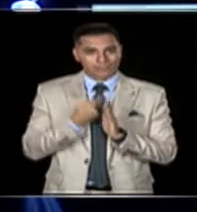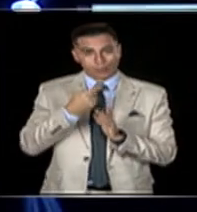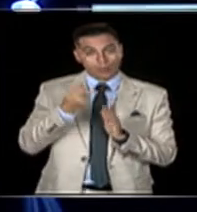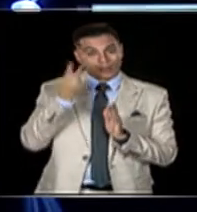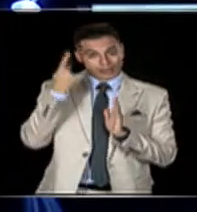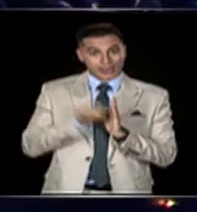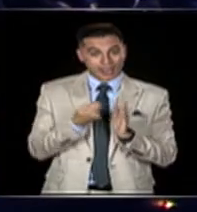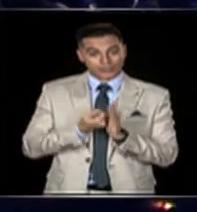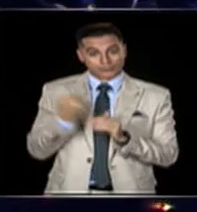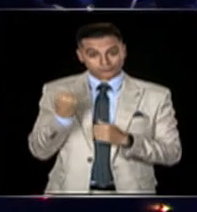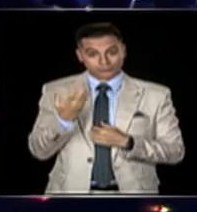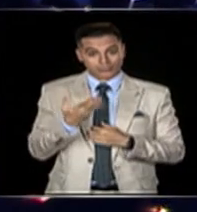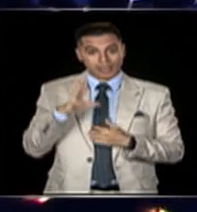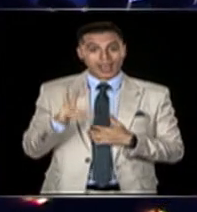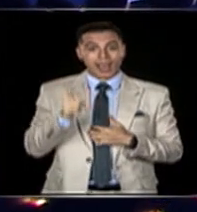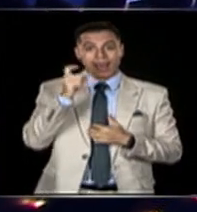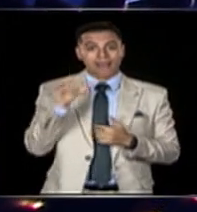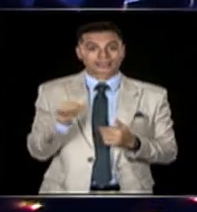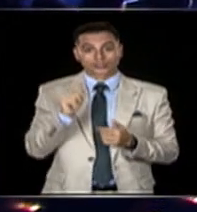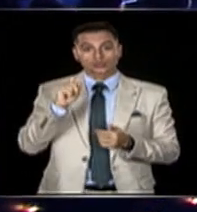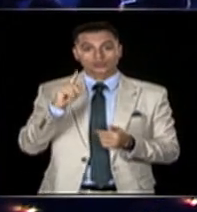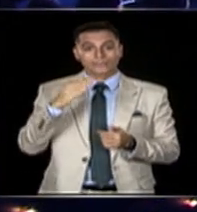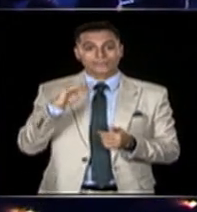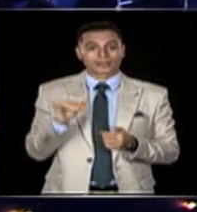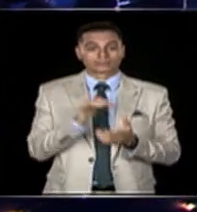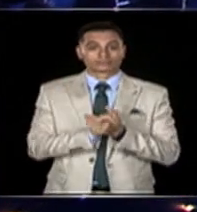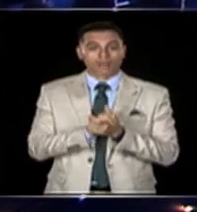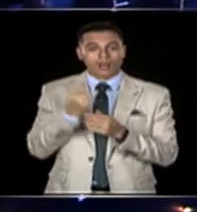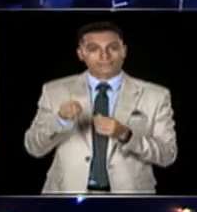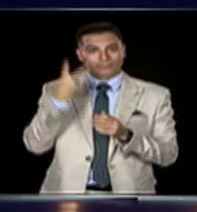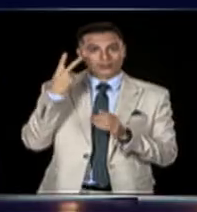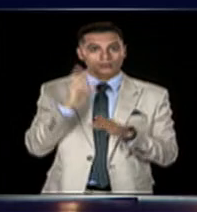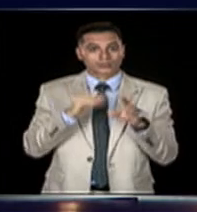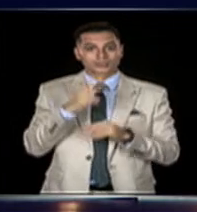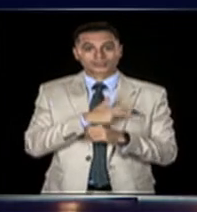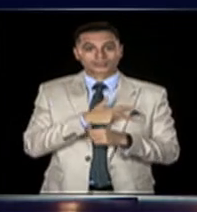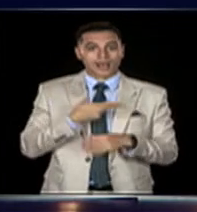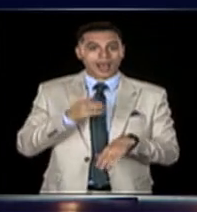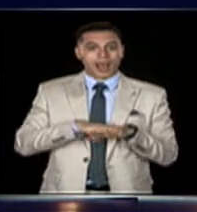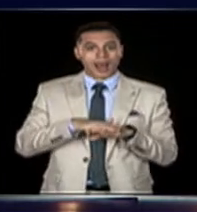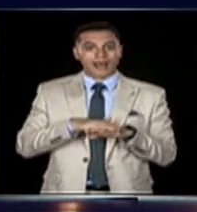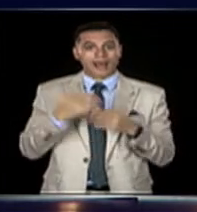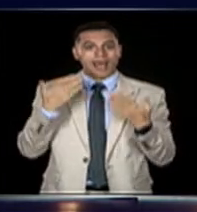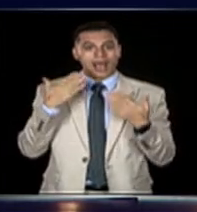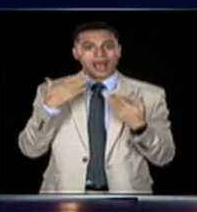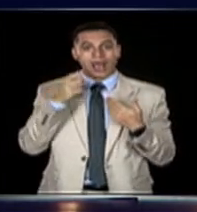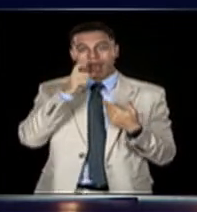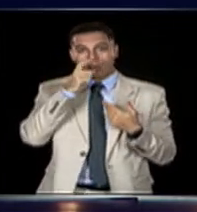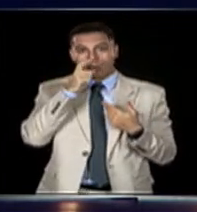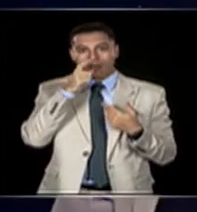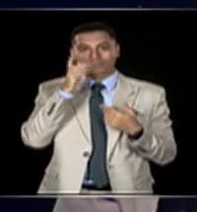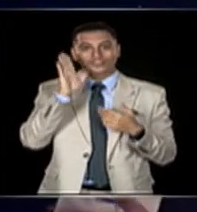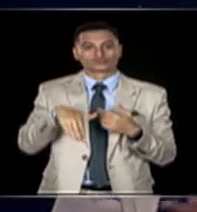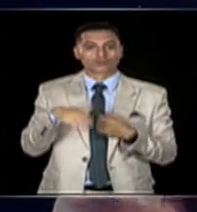كاتب. هاني صبحي صديق العزيز مؤلف روايه على قهوه في شبرا، برحب